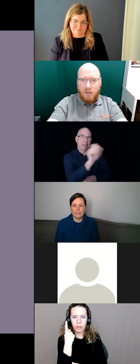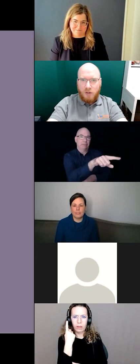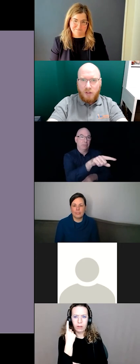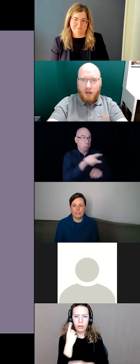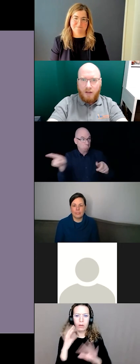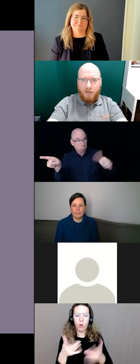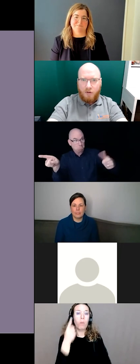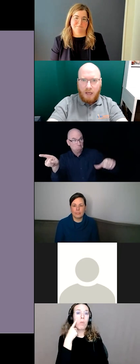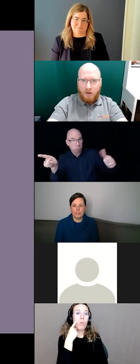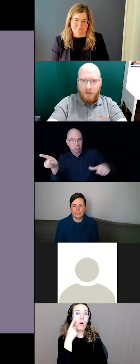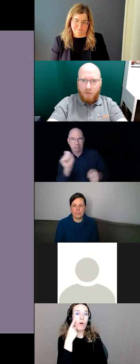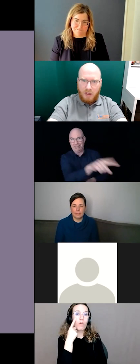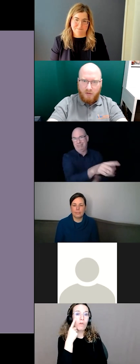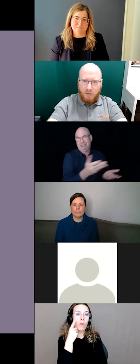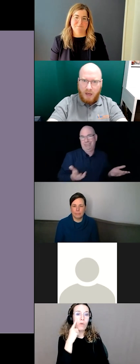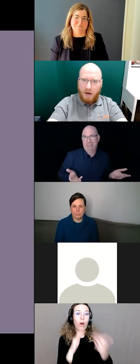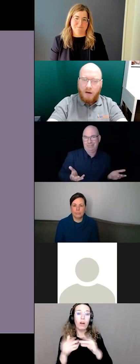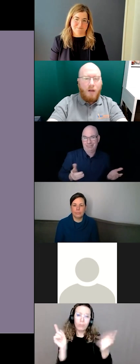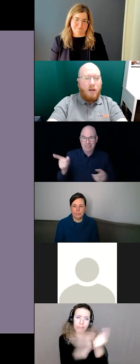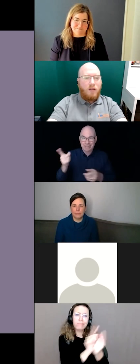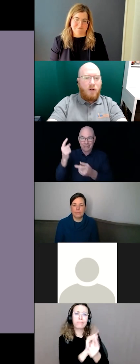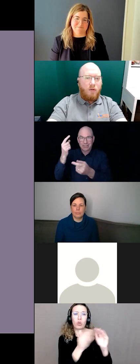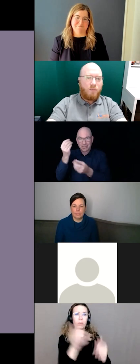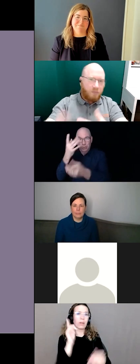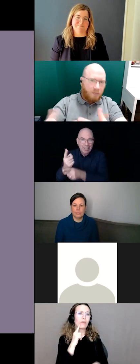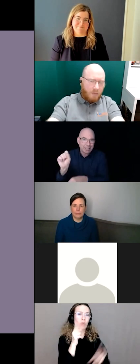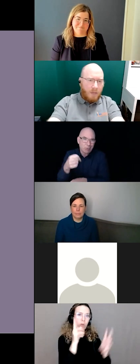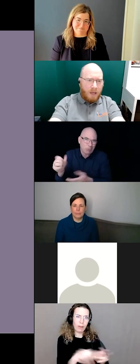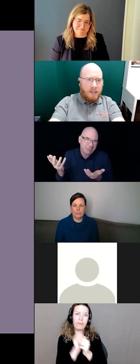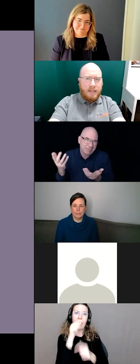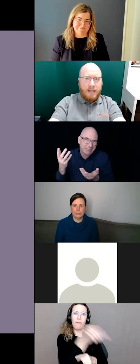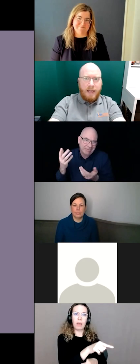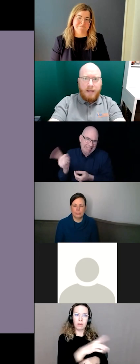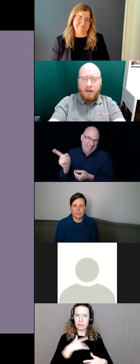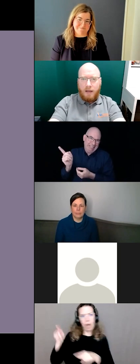la communauté sourde pour vérifier si la source est fiable.